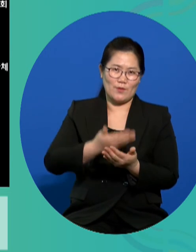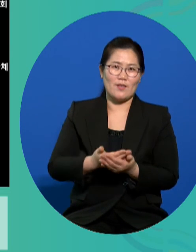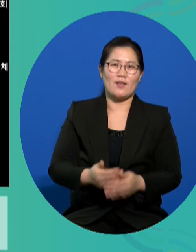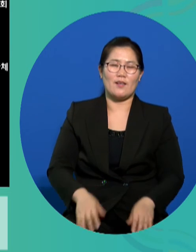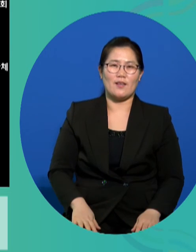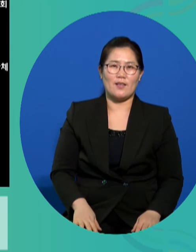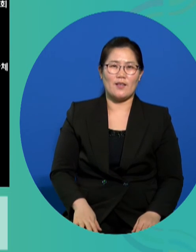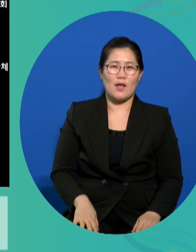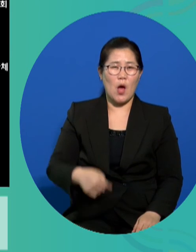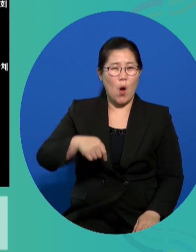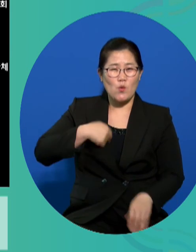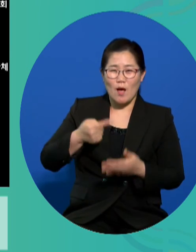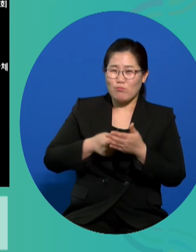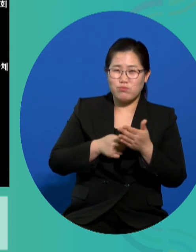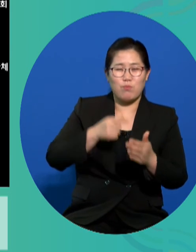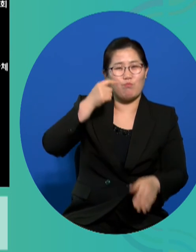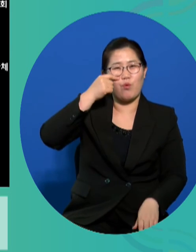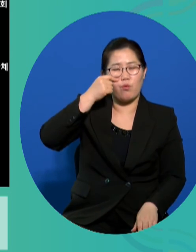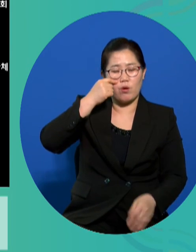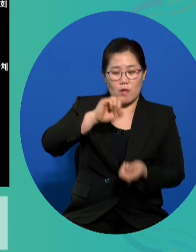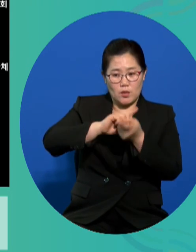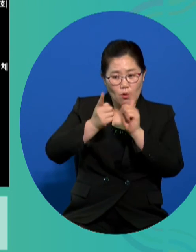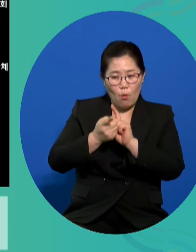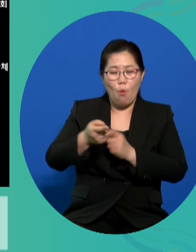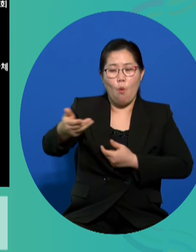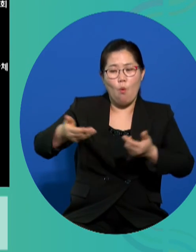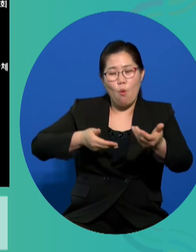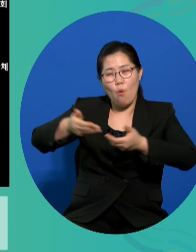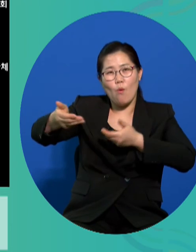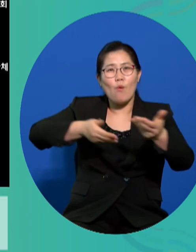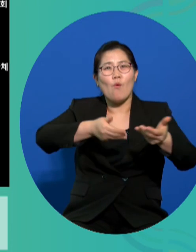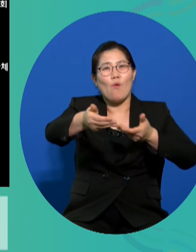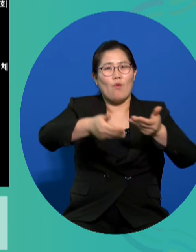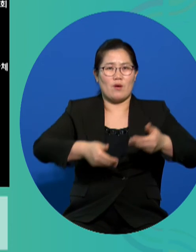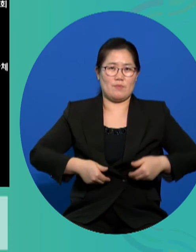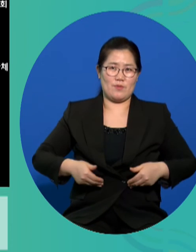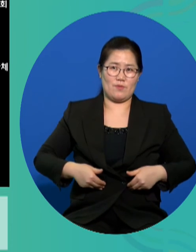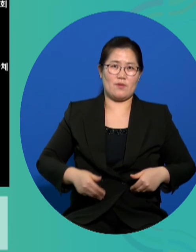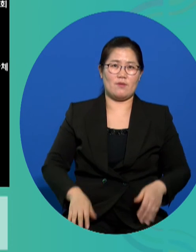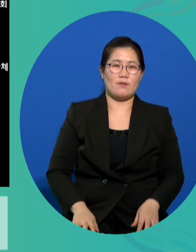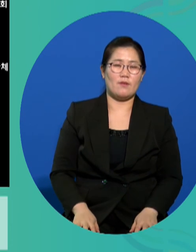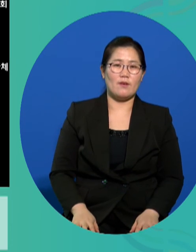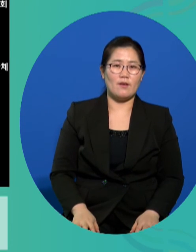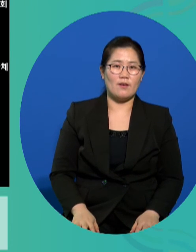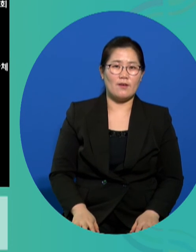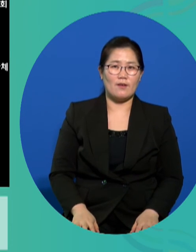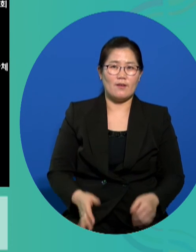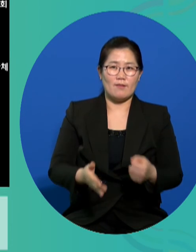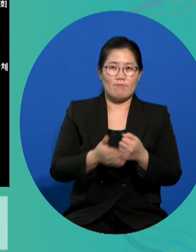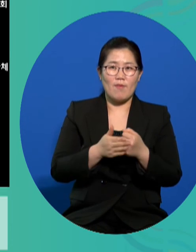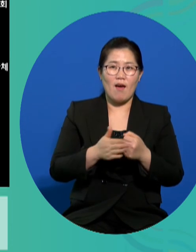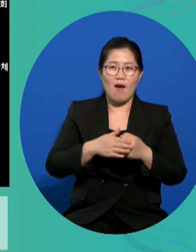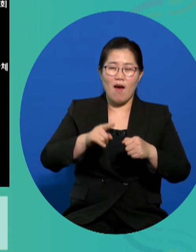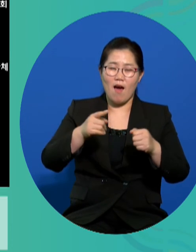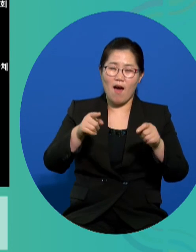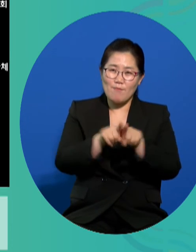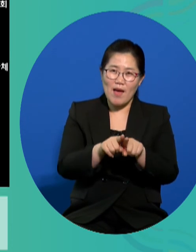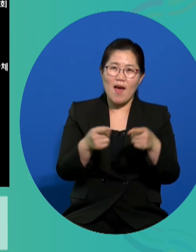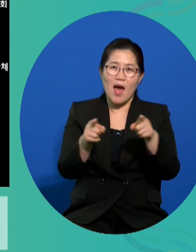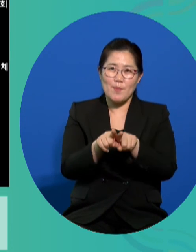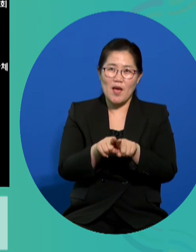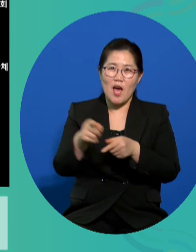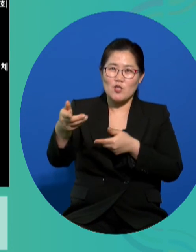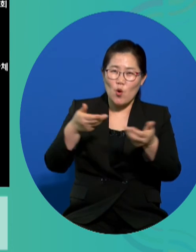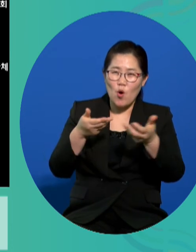구축해야 된다. 소통을 해야 된다. 제가 그래서 쭉 나열해 봤습니다. 얼마나 많은 협력기관과 우리가 소통을